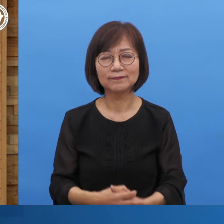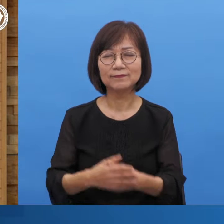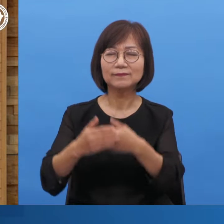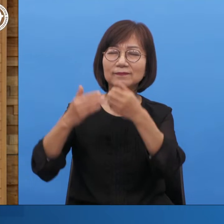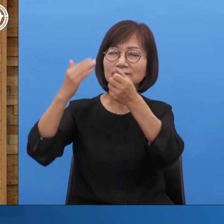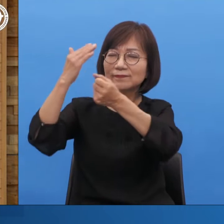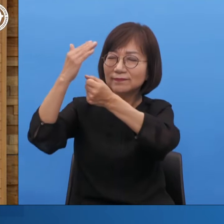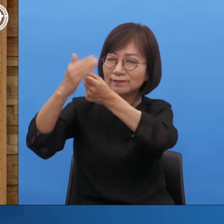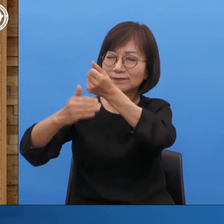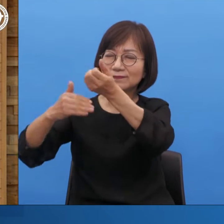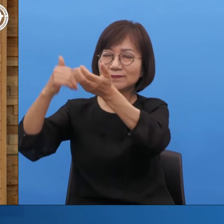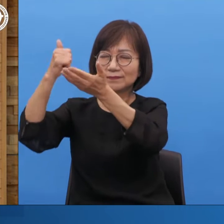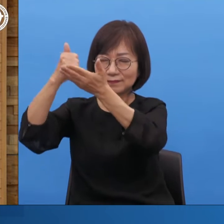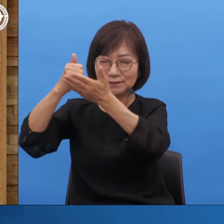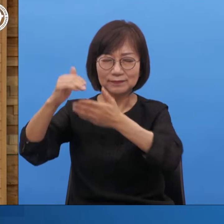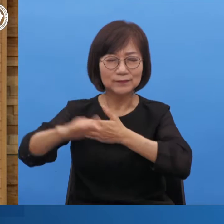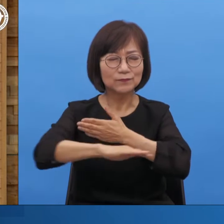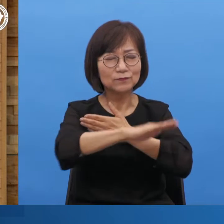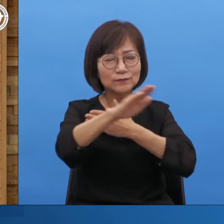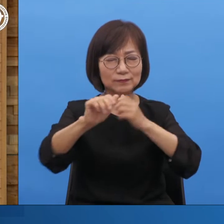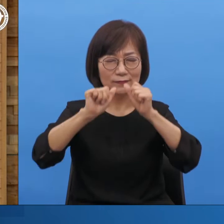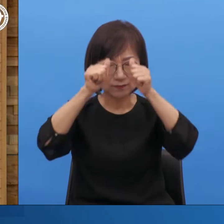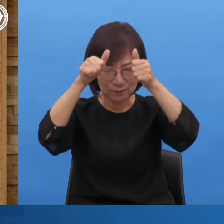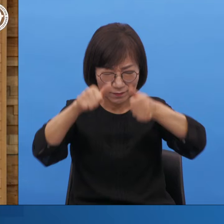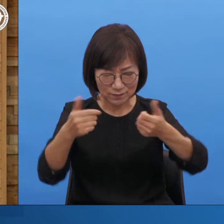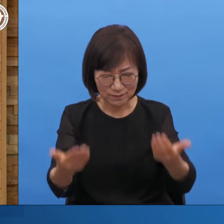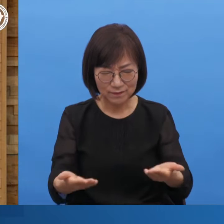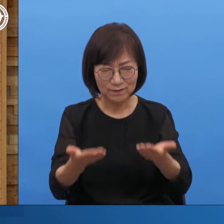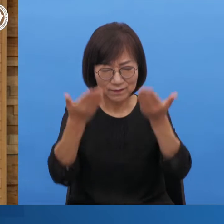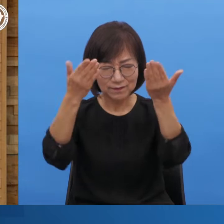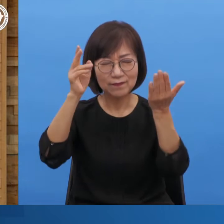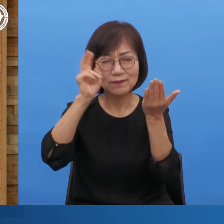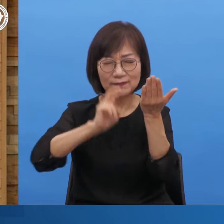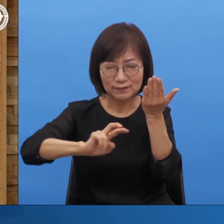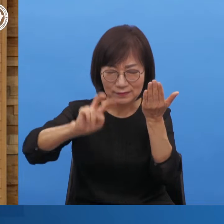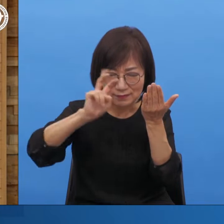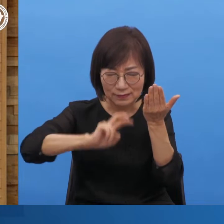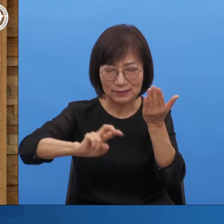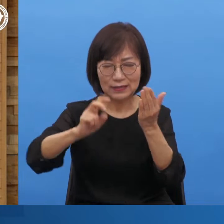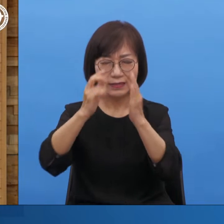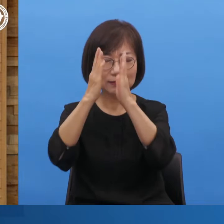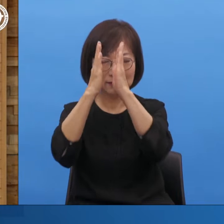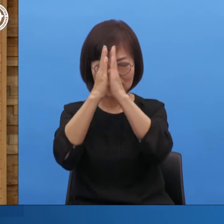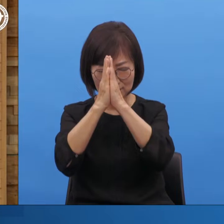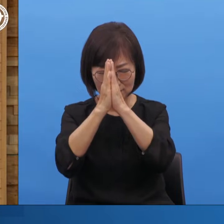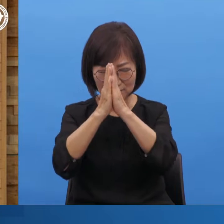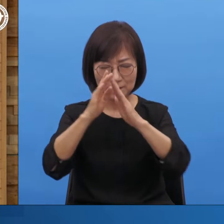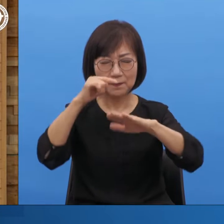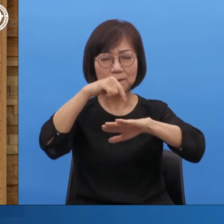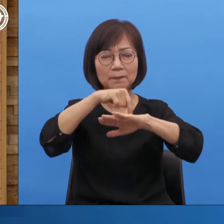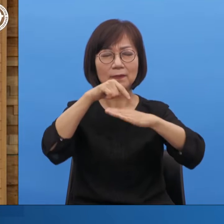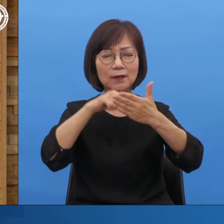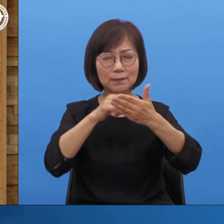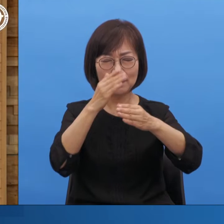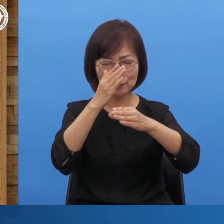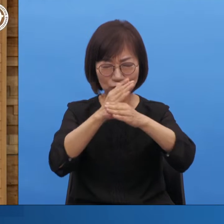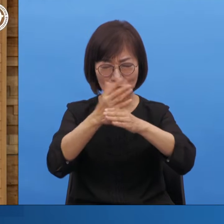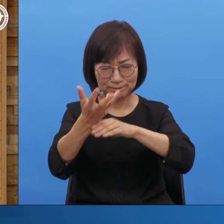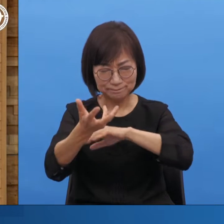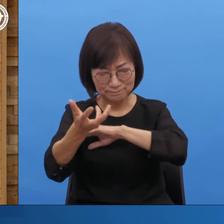하나님께서 우리의 경배와 찬양과 기도와 저의 마음의 중심을 받아주시오며 모든